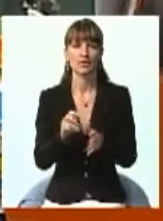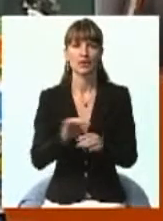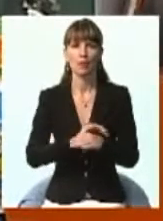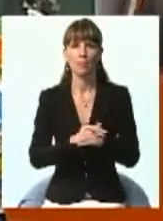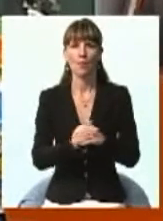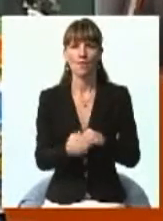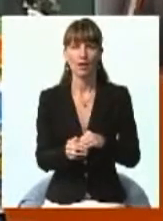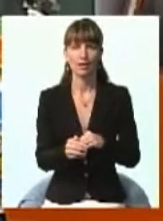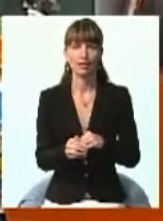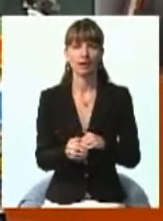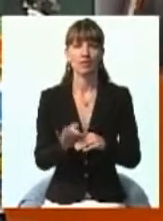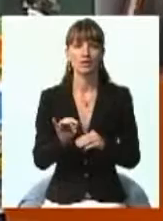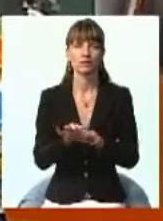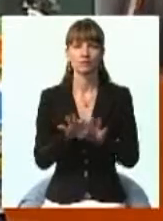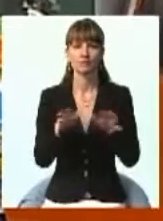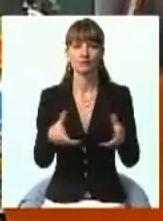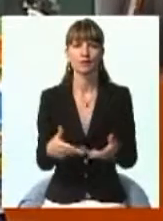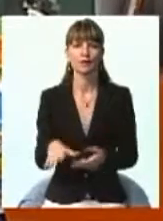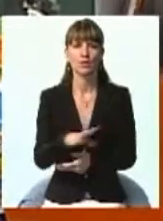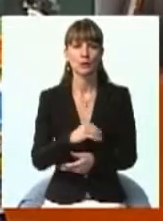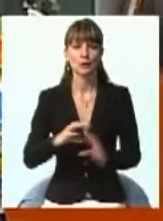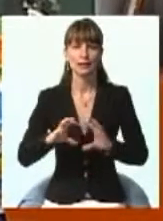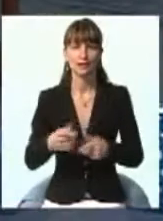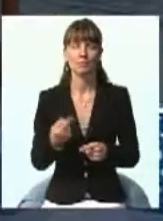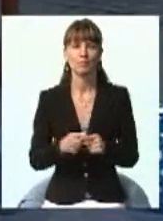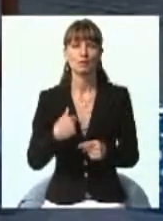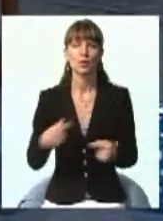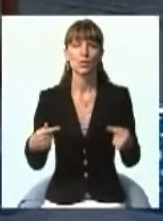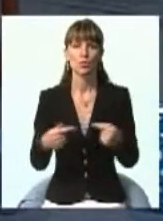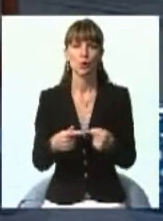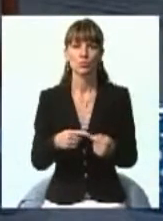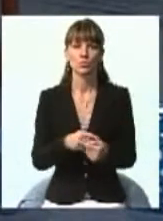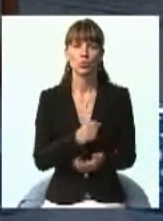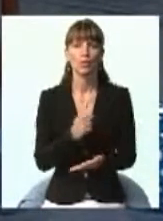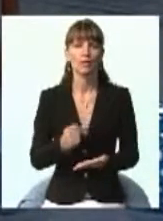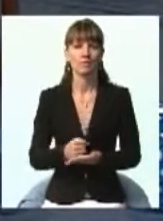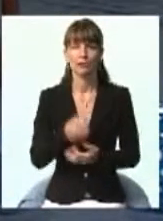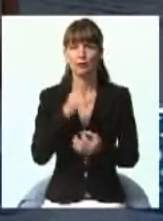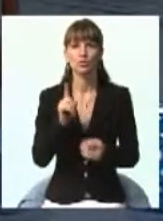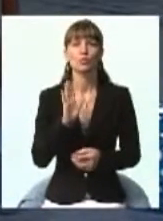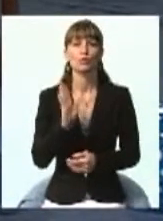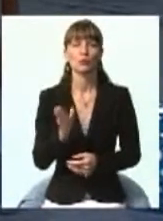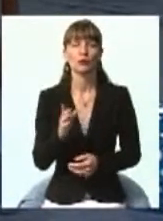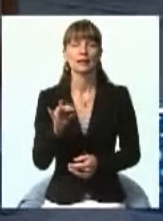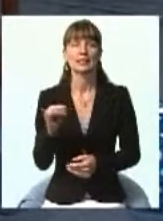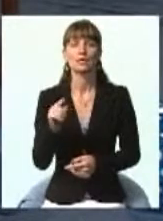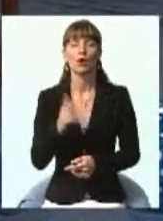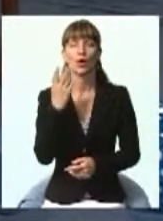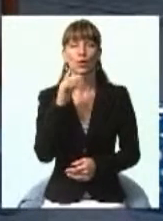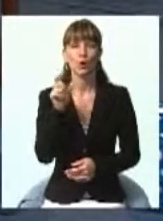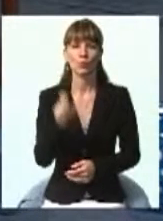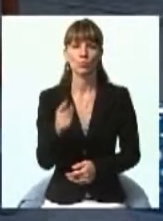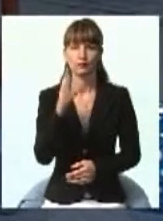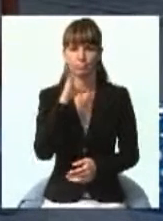наверх та запотопить усю землю. Тож ми точно стверджувати не можемо, що може трапитися із того, коли люди доберуться до центру